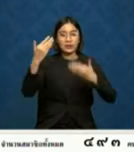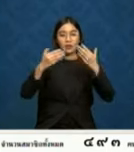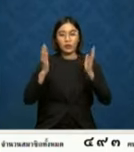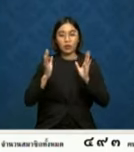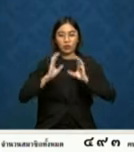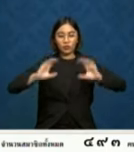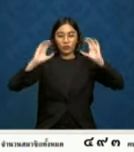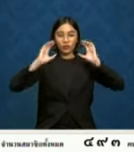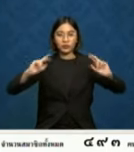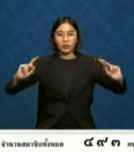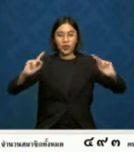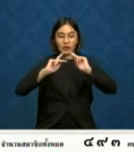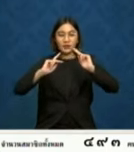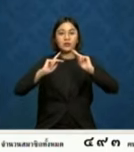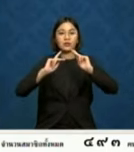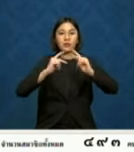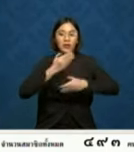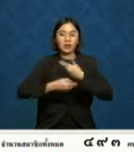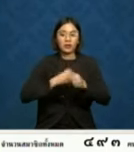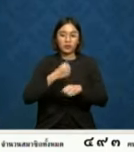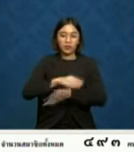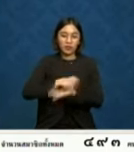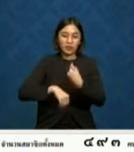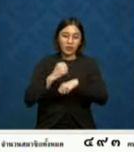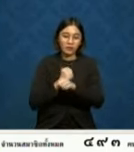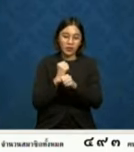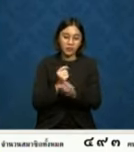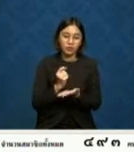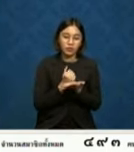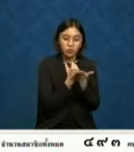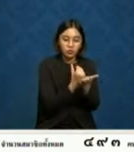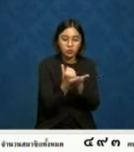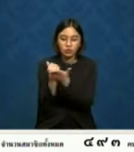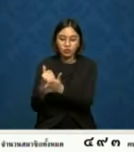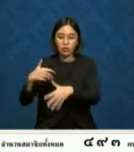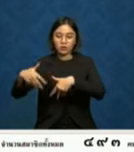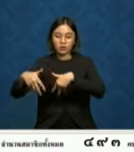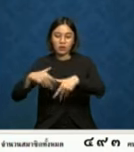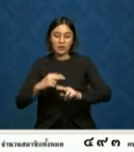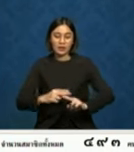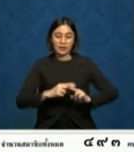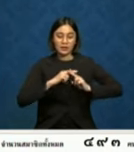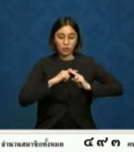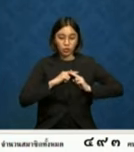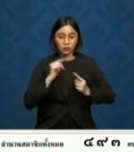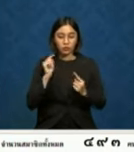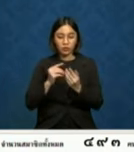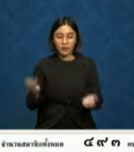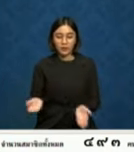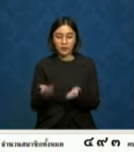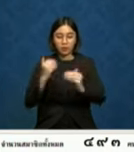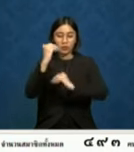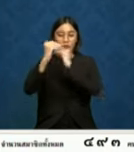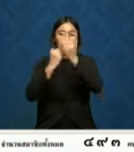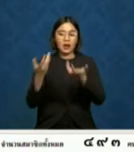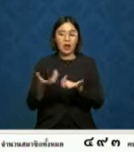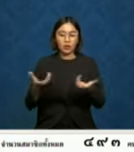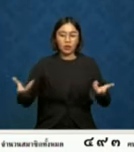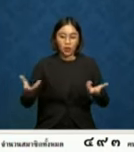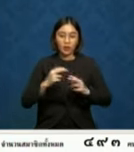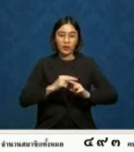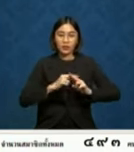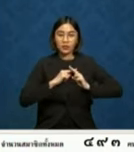ราชการในกระทรวงพาณิชย์ต้องปฏิบัติภารกิจในการช่วยเหลือพี่น้องเอกเอ่อภาคเอกชนในการพัฒนาสินค้าของภาค